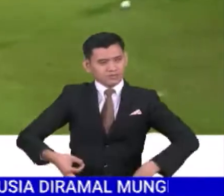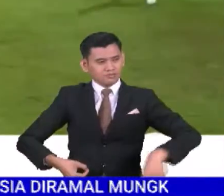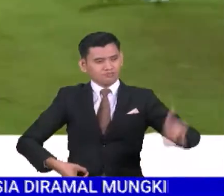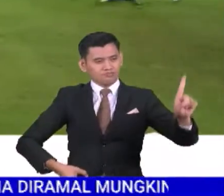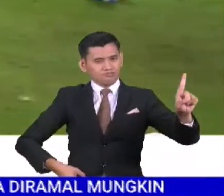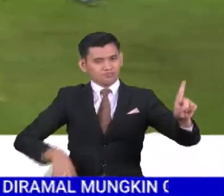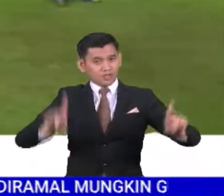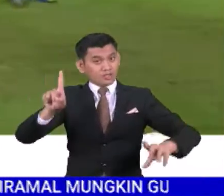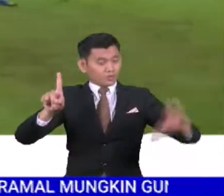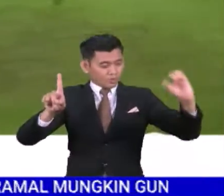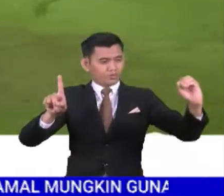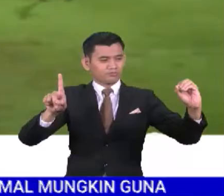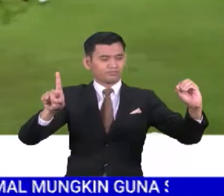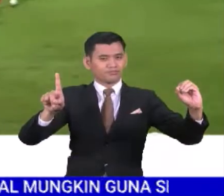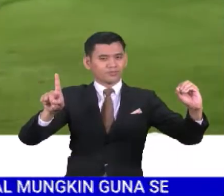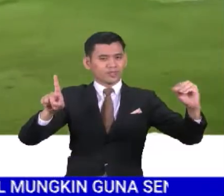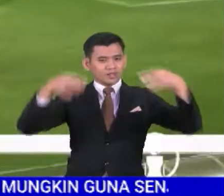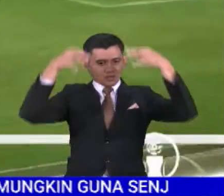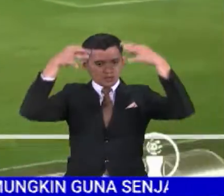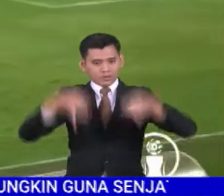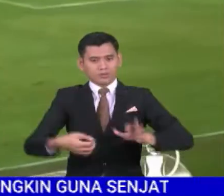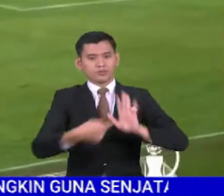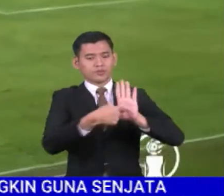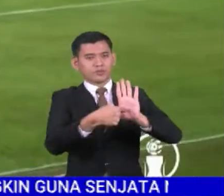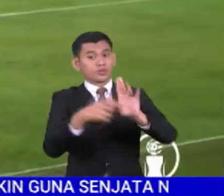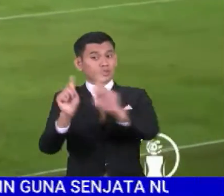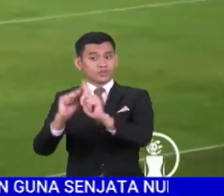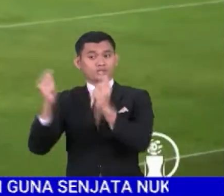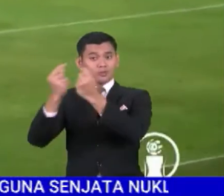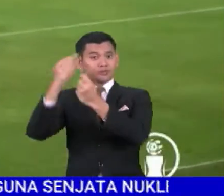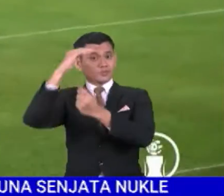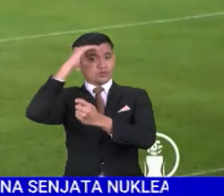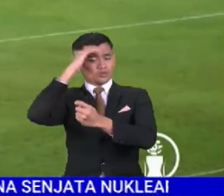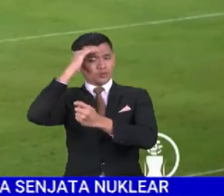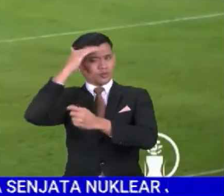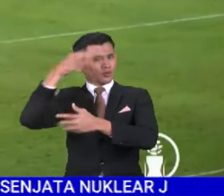sehingga whistle penamat. Keputusan tersebut menyaksikan gelaran juara Liga